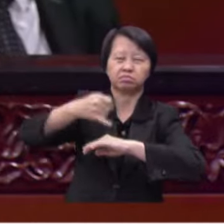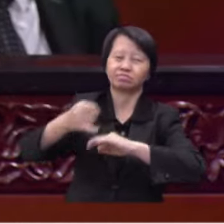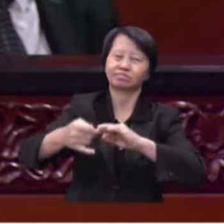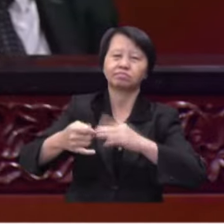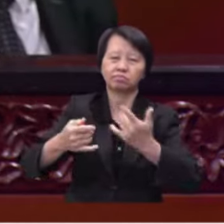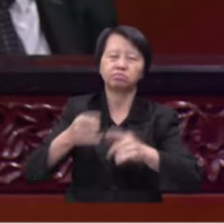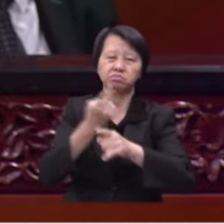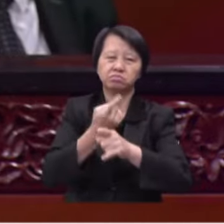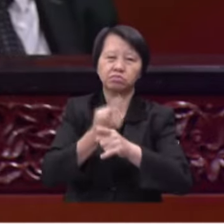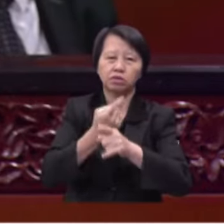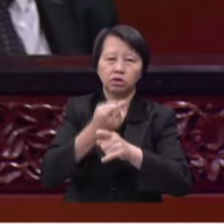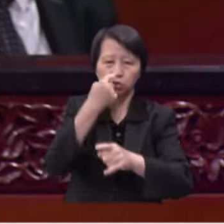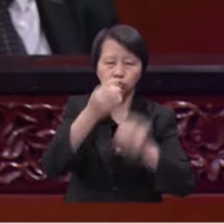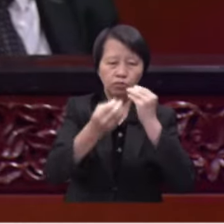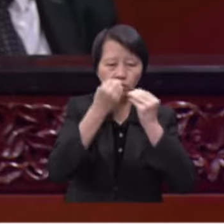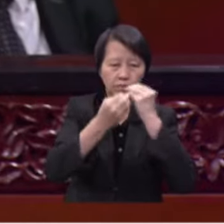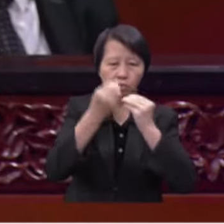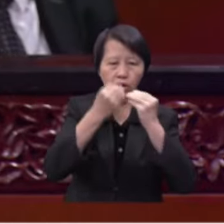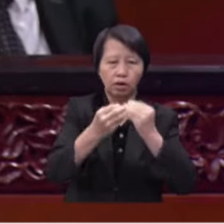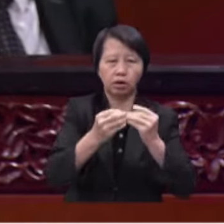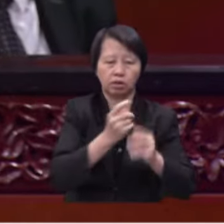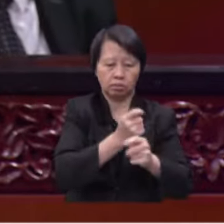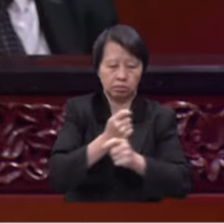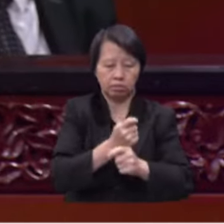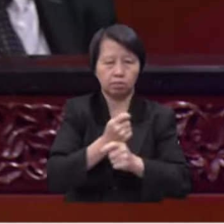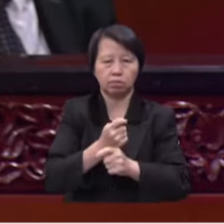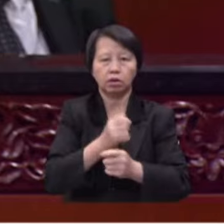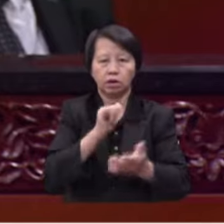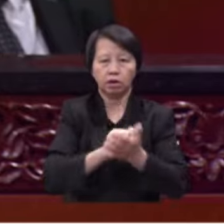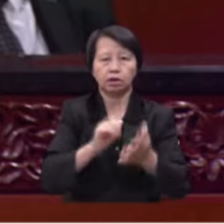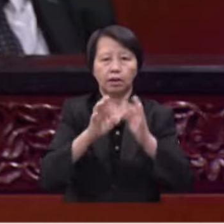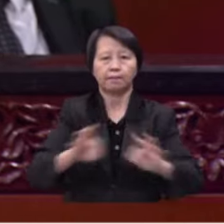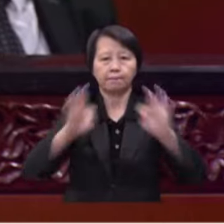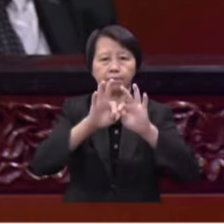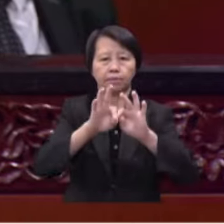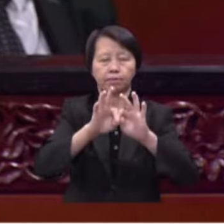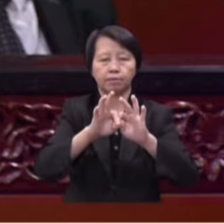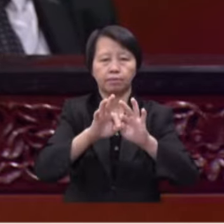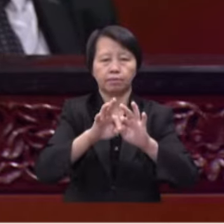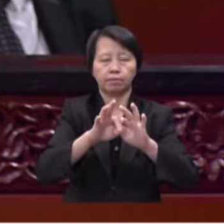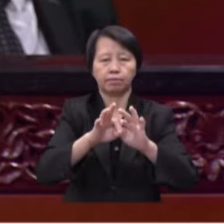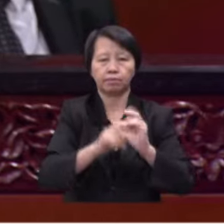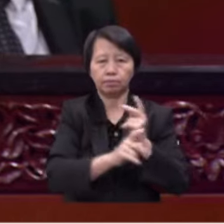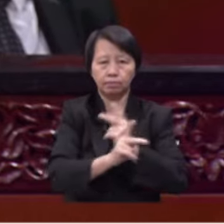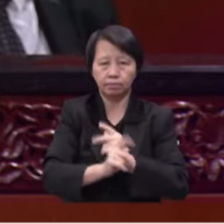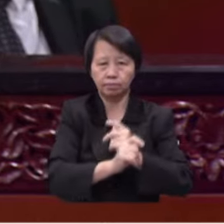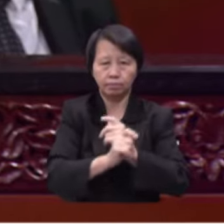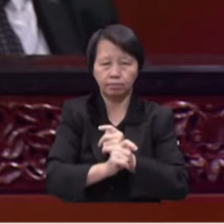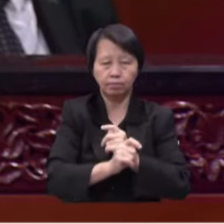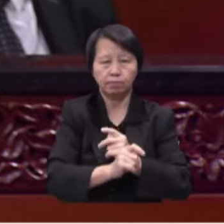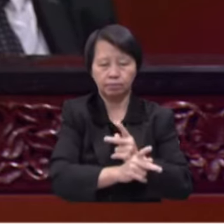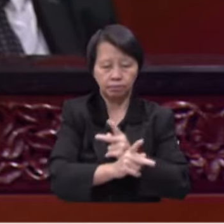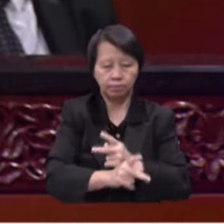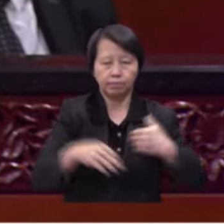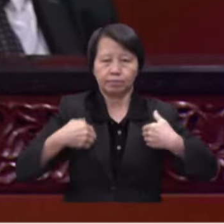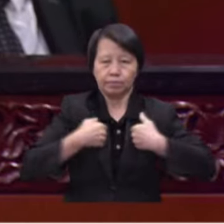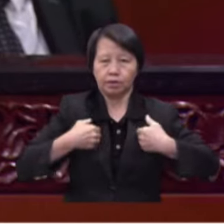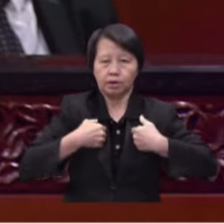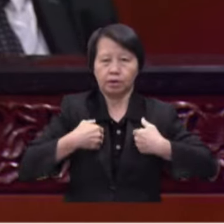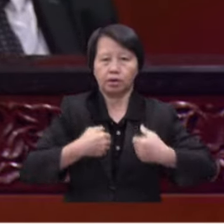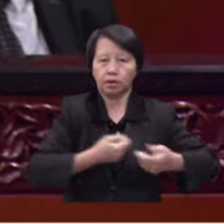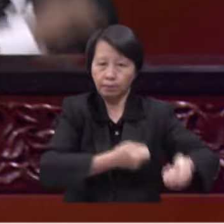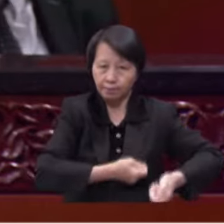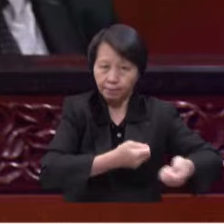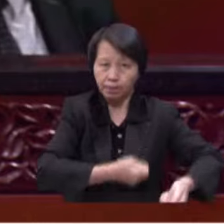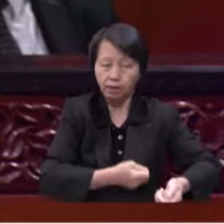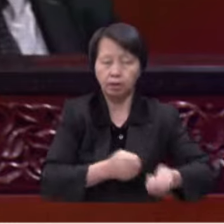impor bagi input makanan peternakan ini yang lebih penting input makanan ternakkantan juga untuk input pertanian dan acara